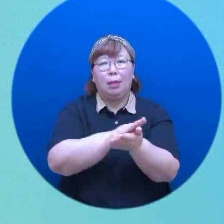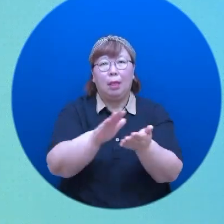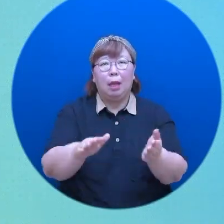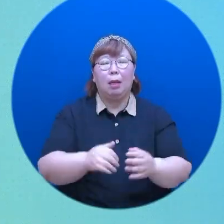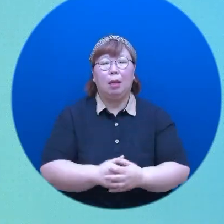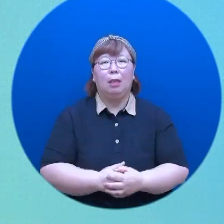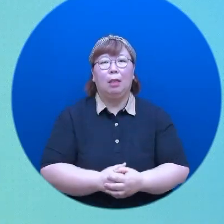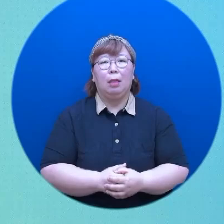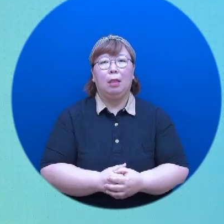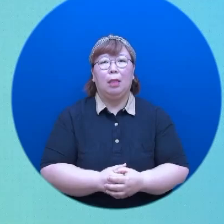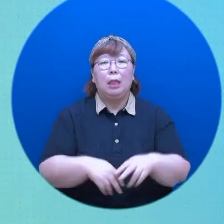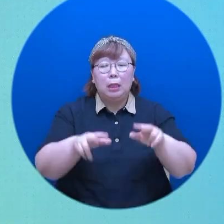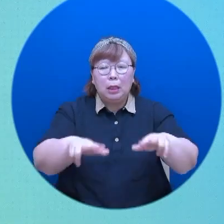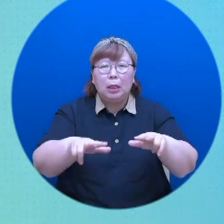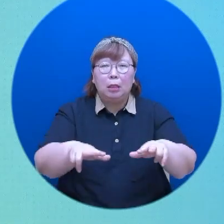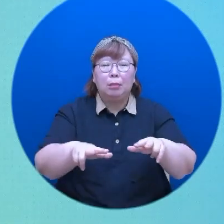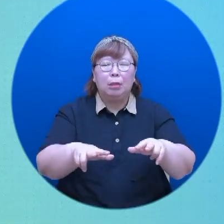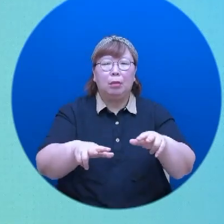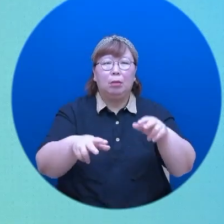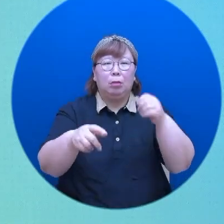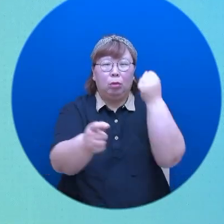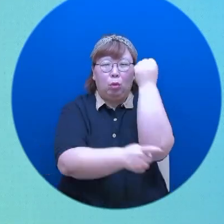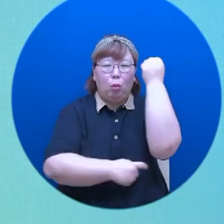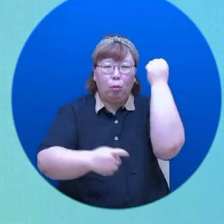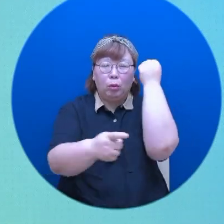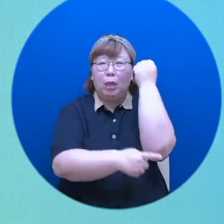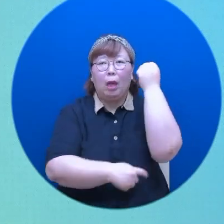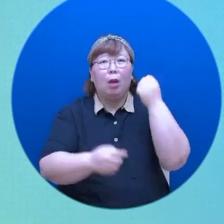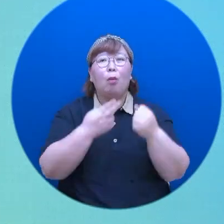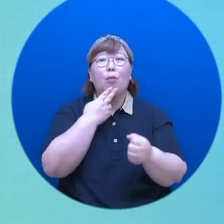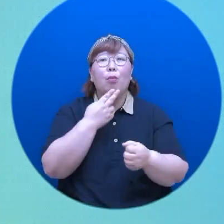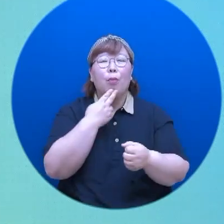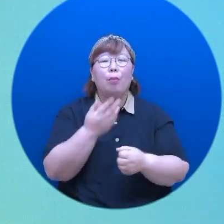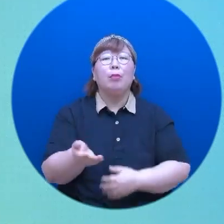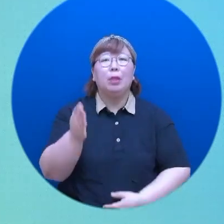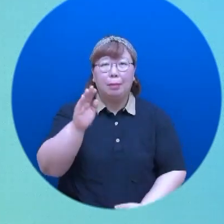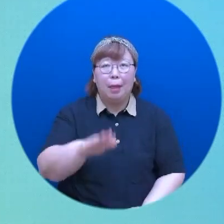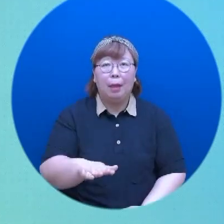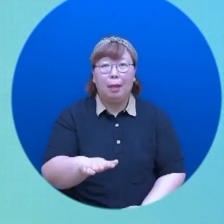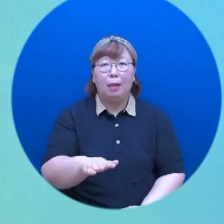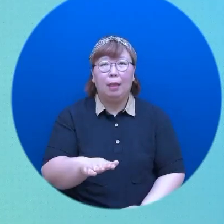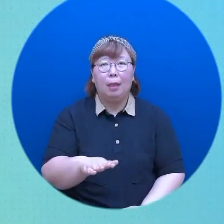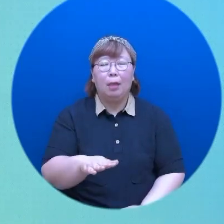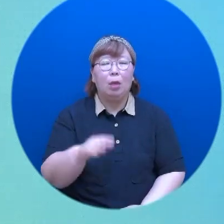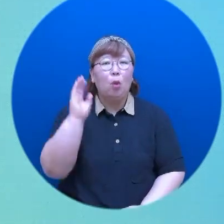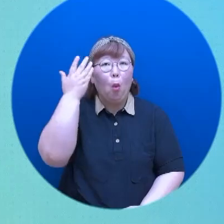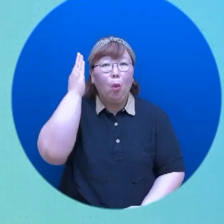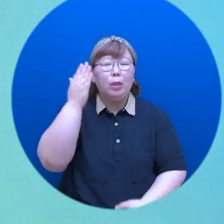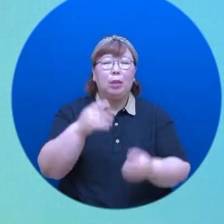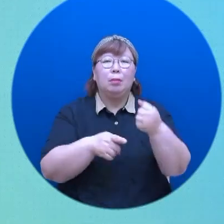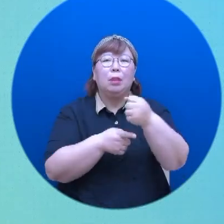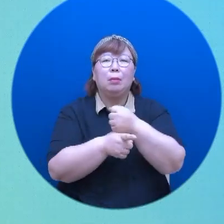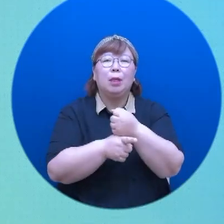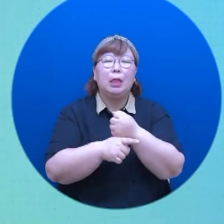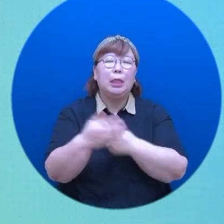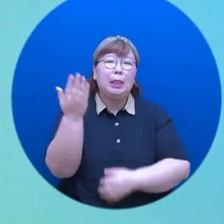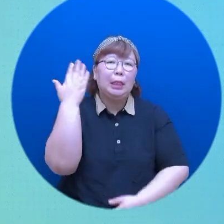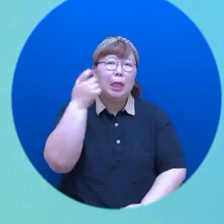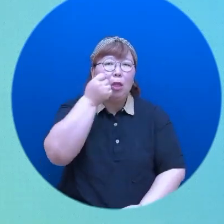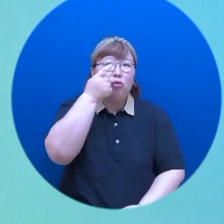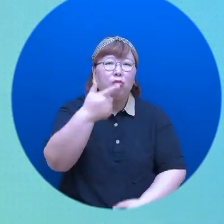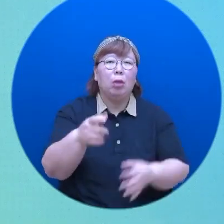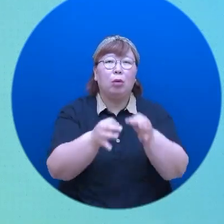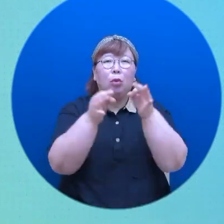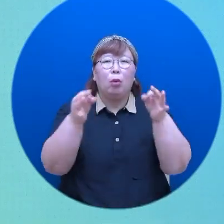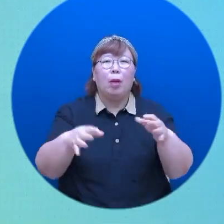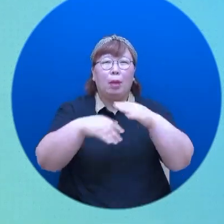더 이상 농사를 잘 짓지 않죠. 그래서 현대적 의미로는 지난 6개월간의